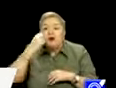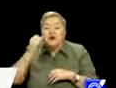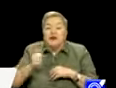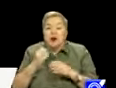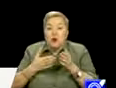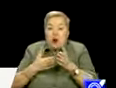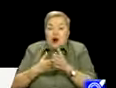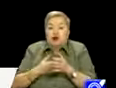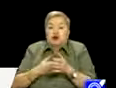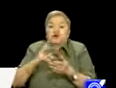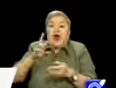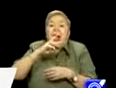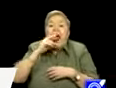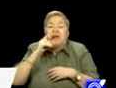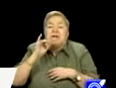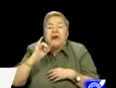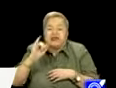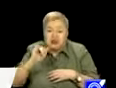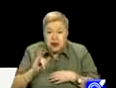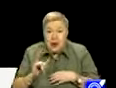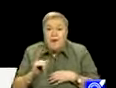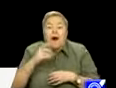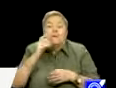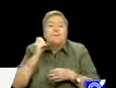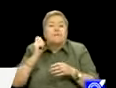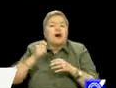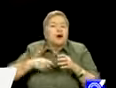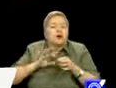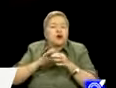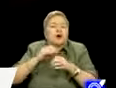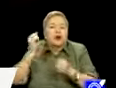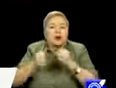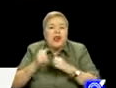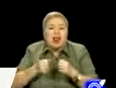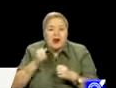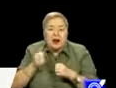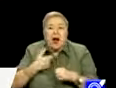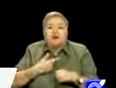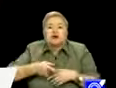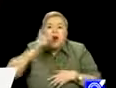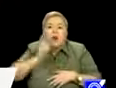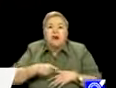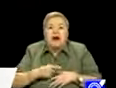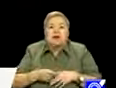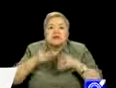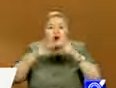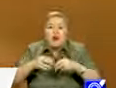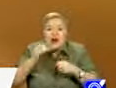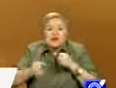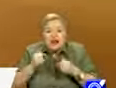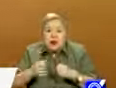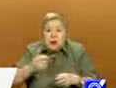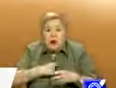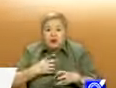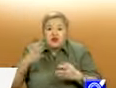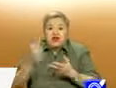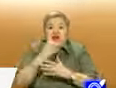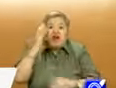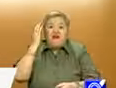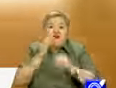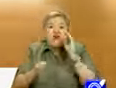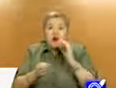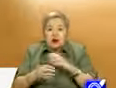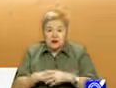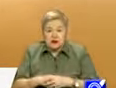localității Albești Paleologu mecanicul a fost nevoit să oprească trenul Pentru că riscați să ia foc la flăcările care ardeau aproape de